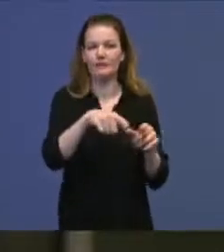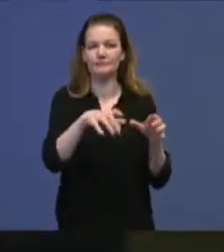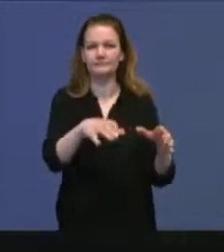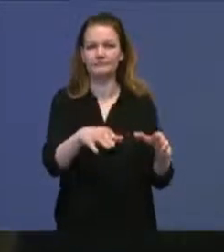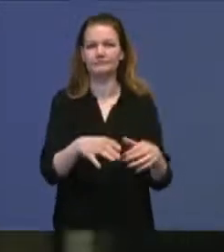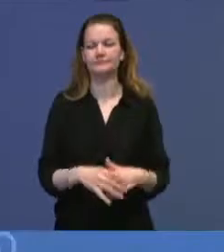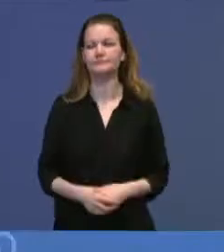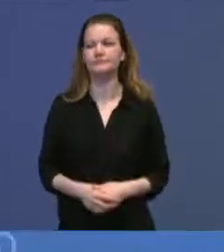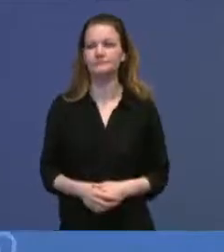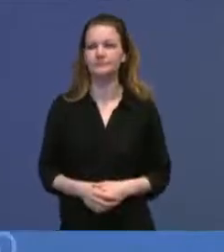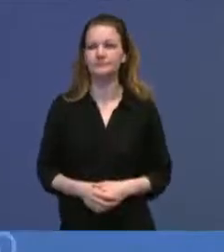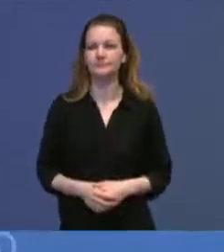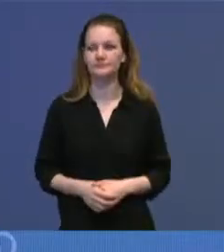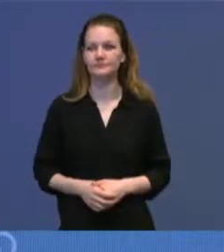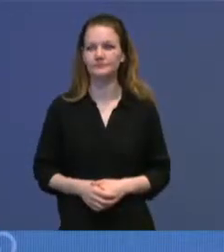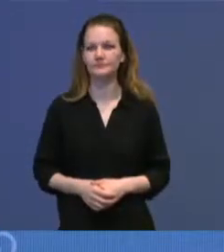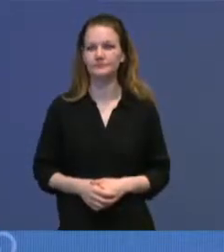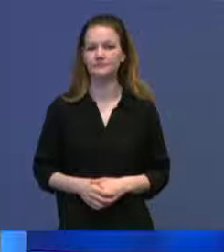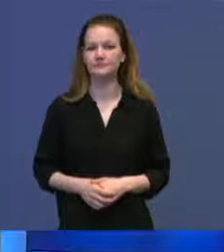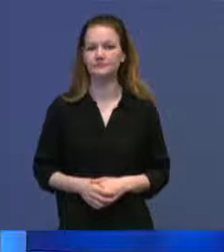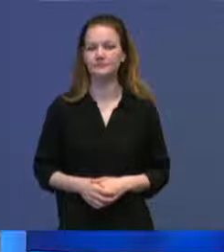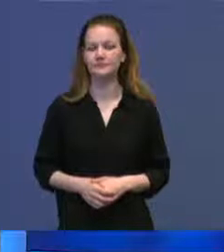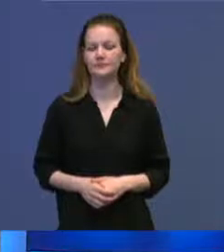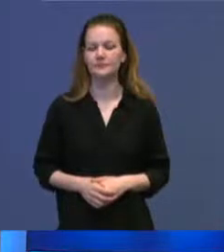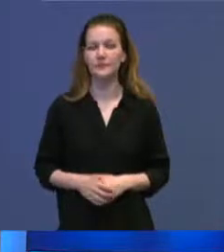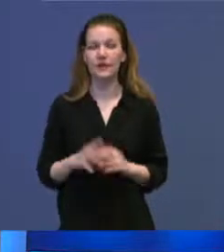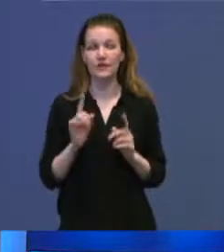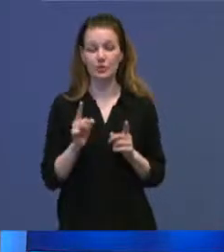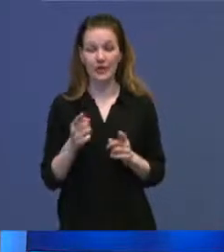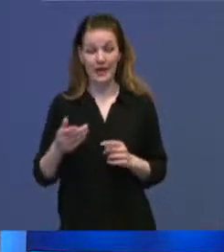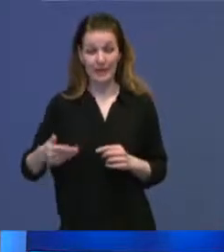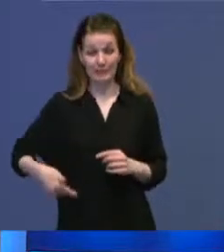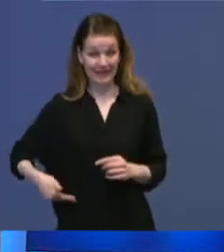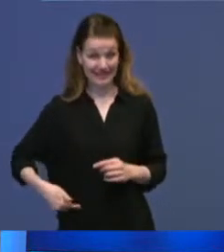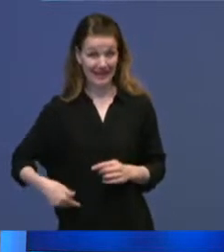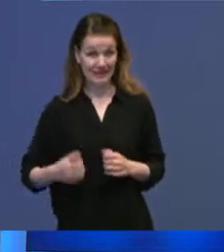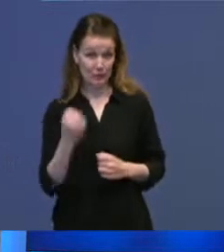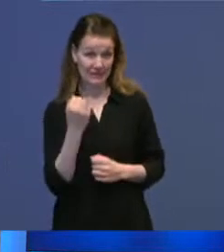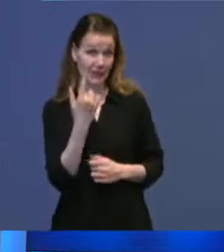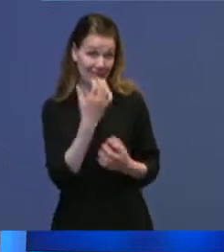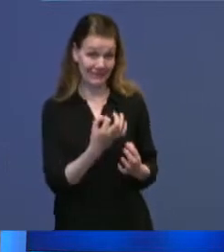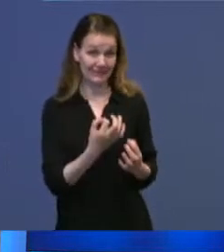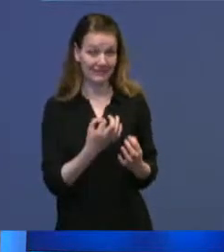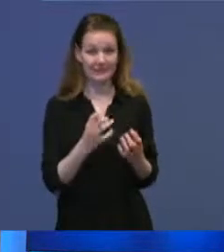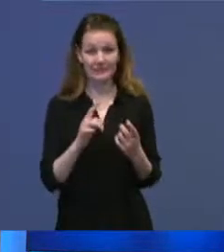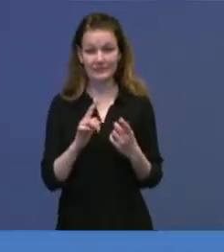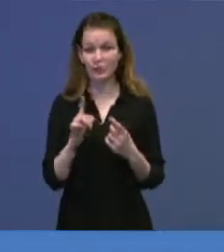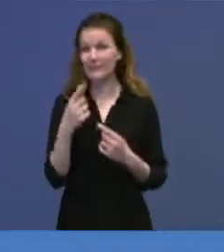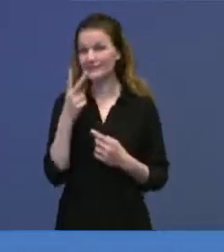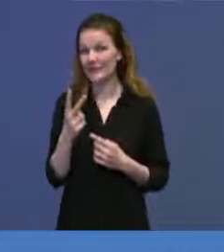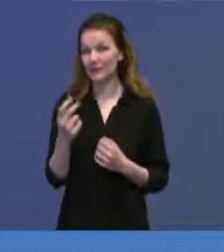Ja. Selv om den militære trusselen en ting, og selv om vi ser at